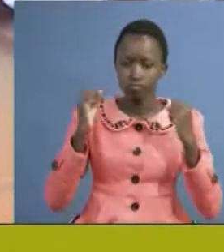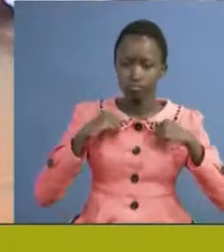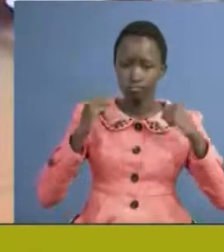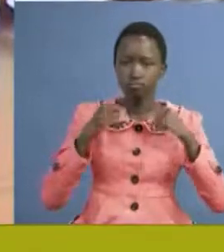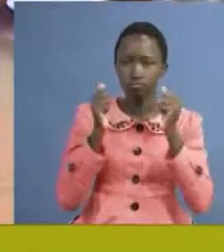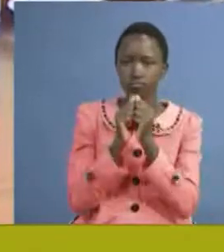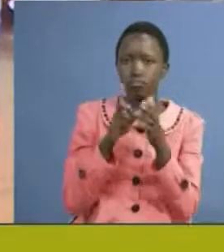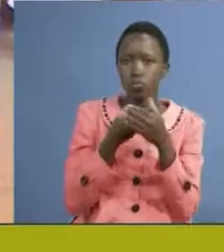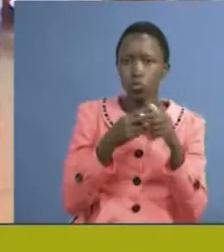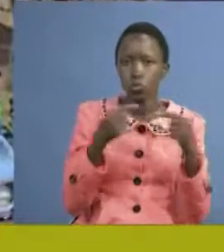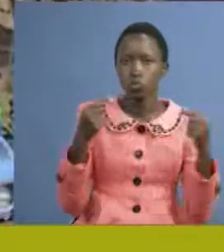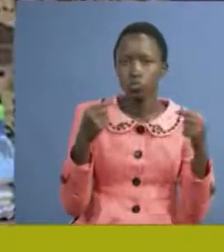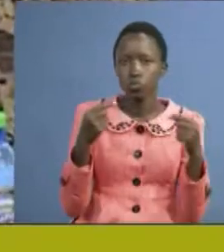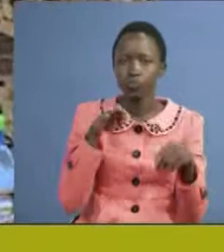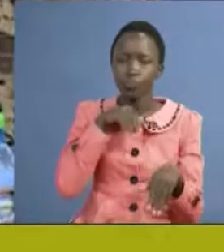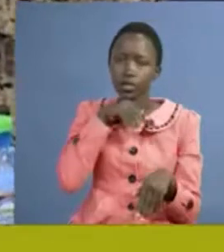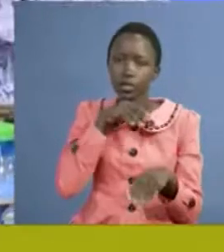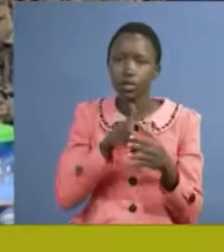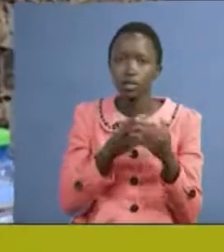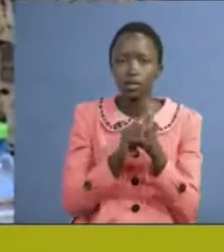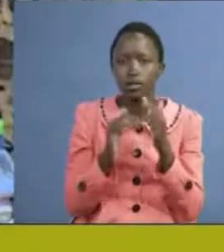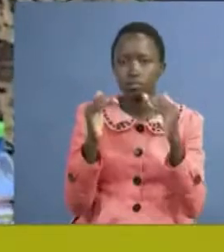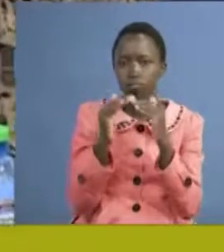makubaliano na kiongozi wa upinzani Raila Odinga.